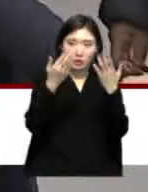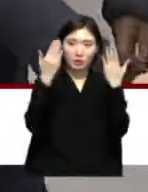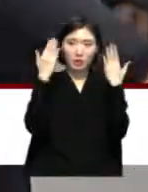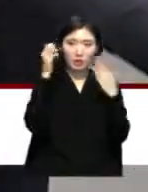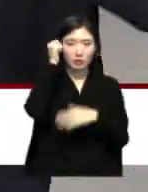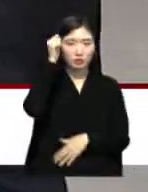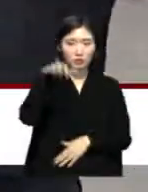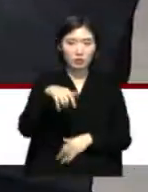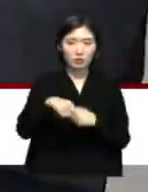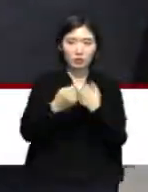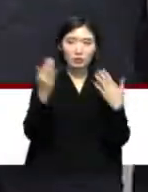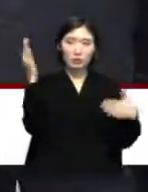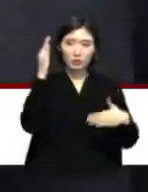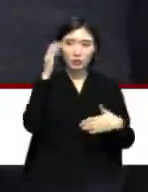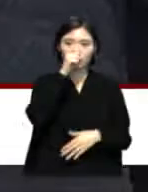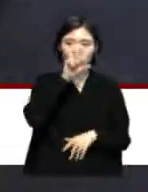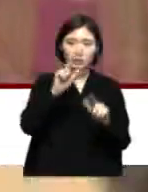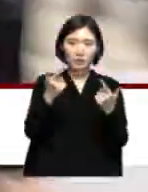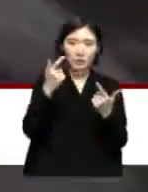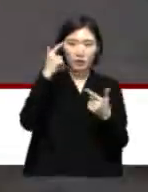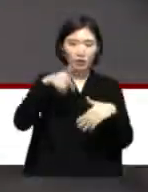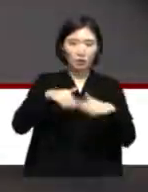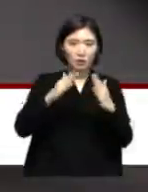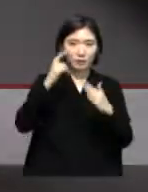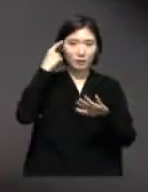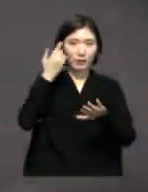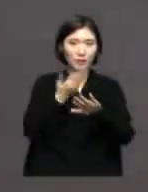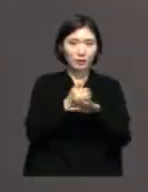나쁜 영향을 미친다며 건립 자체를 반대했습니다.